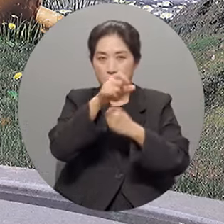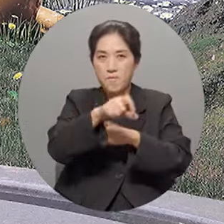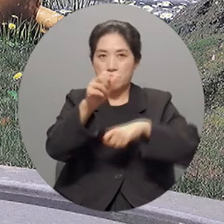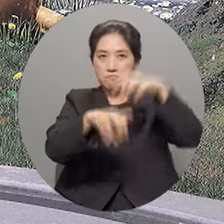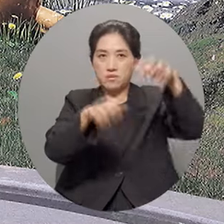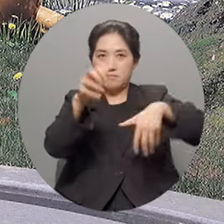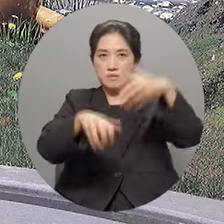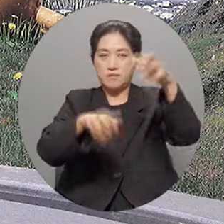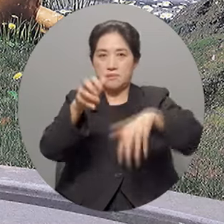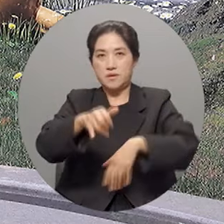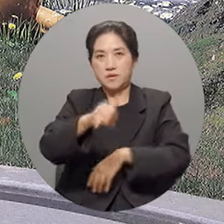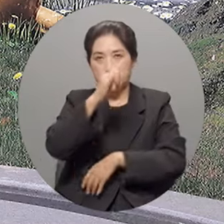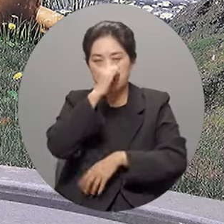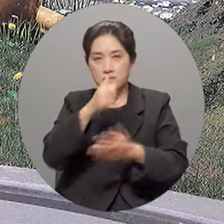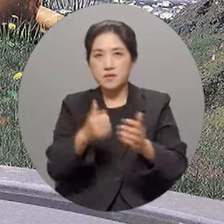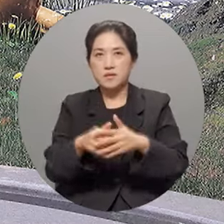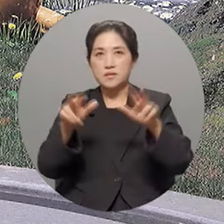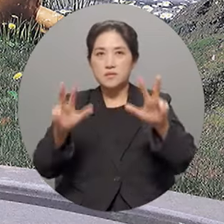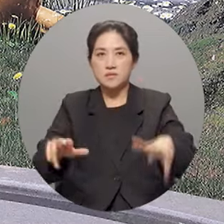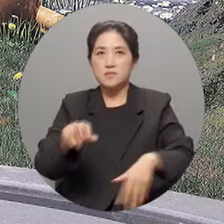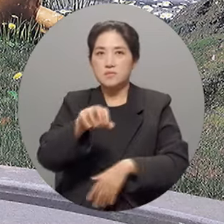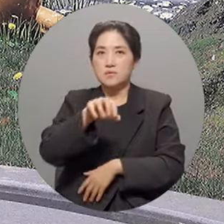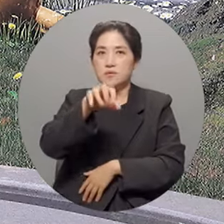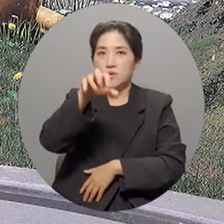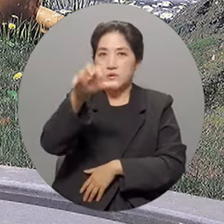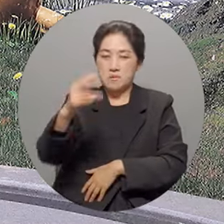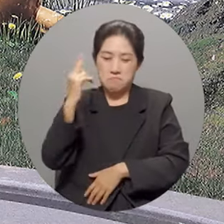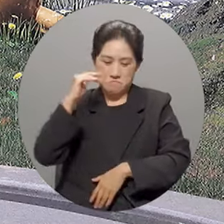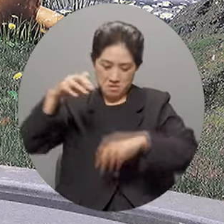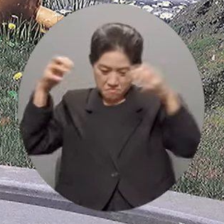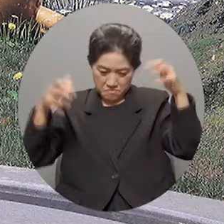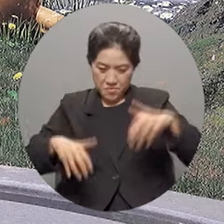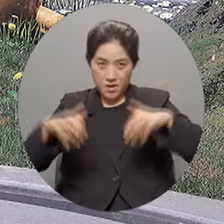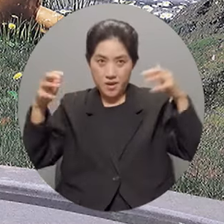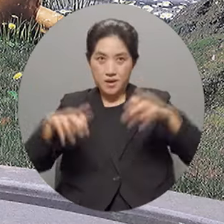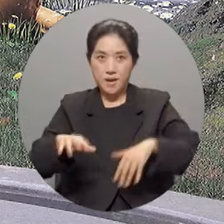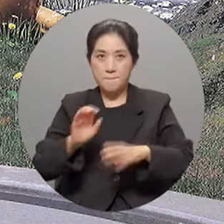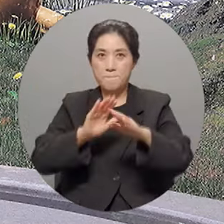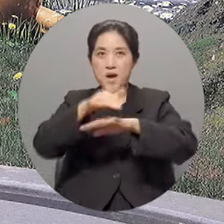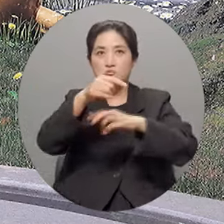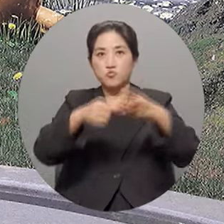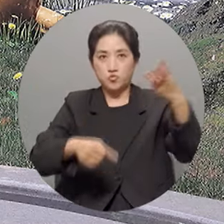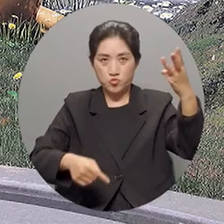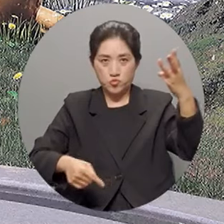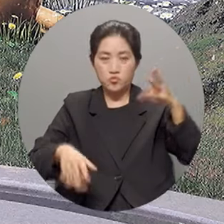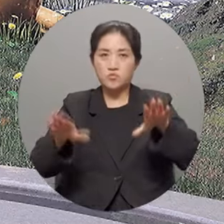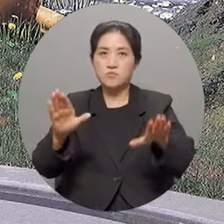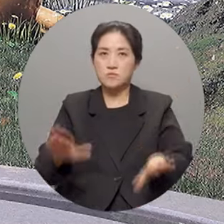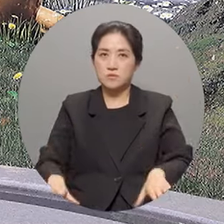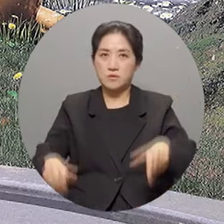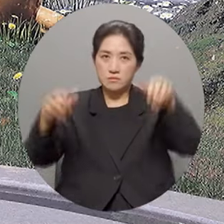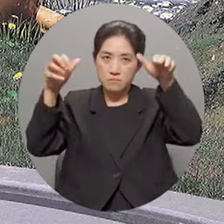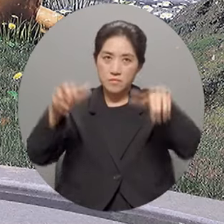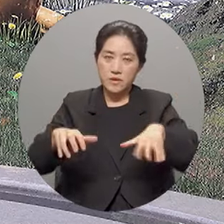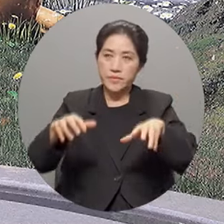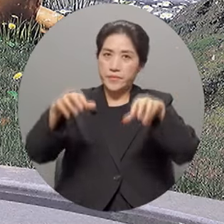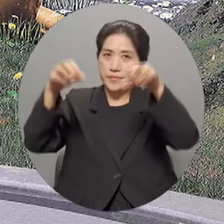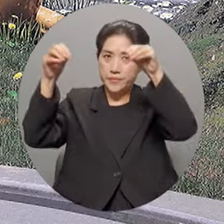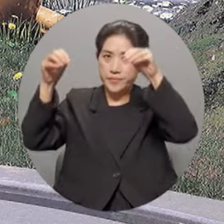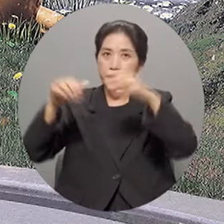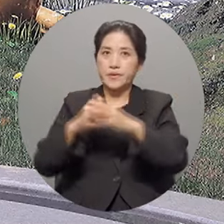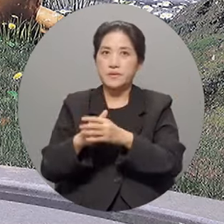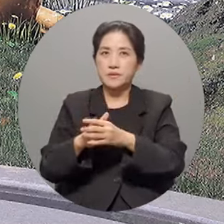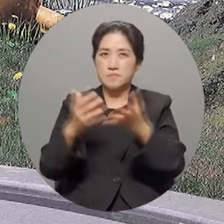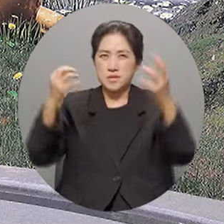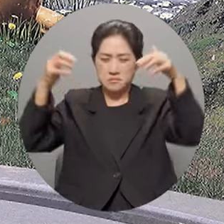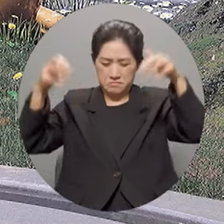뿌리기 시작했습니다 지금 이것은 기록적인 포구가 쏟아졌던 파주의 모습입니다 지금은 비가 거의 그쳐 가지만이